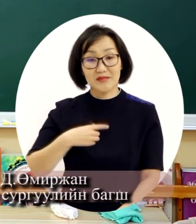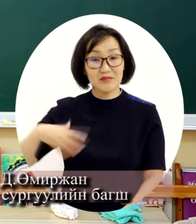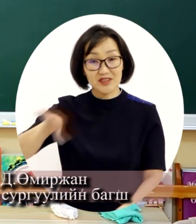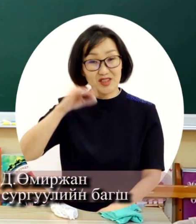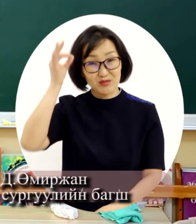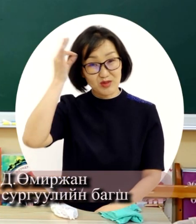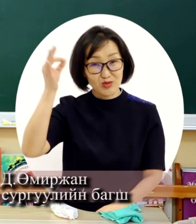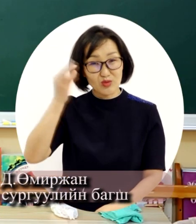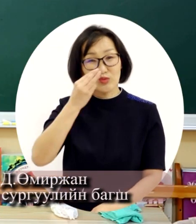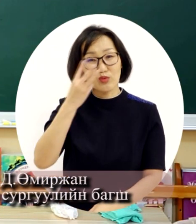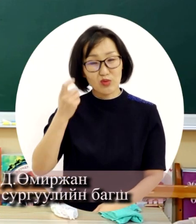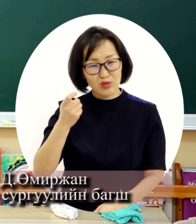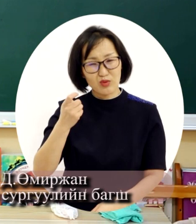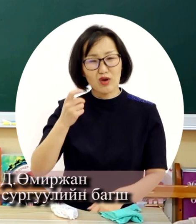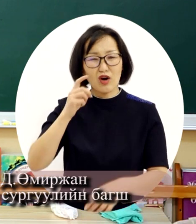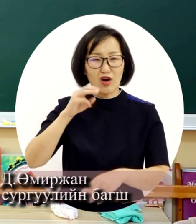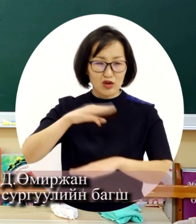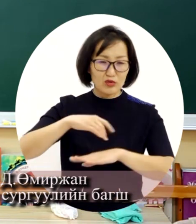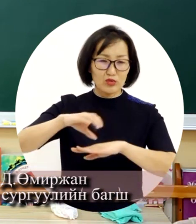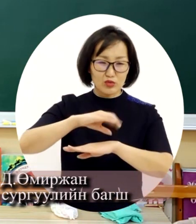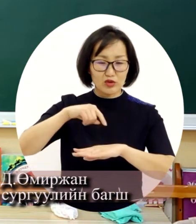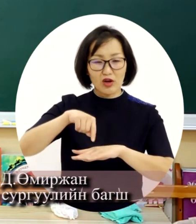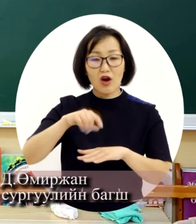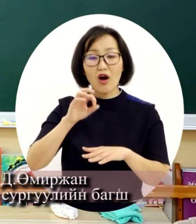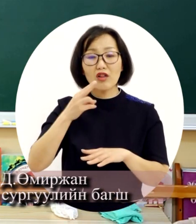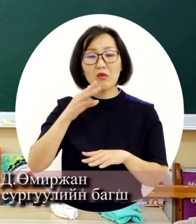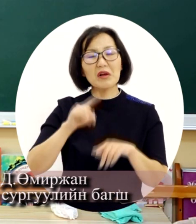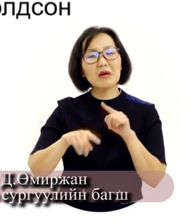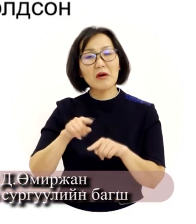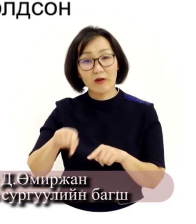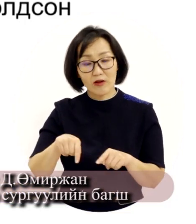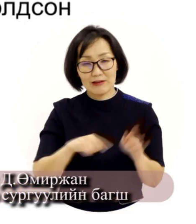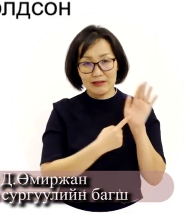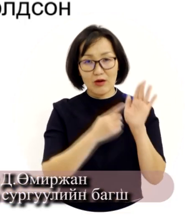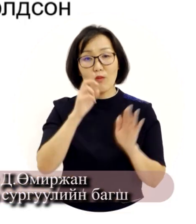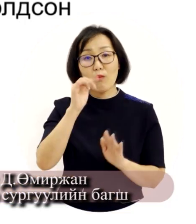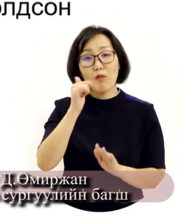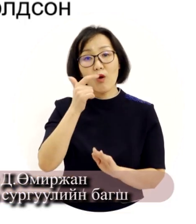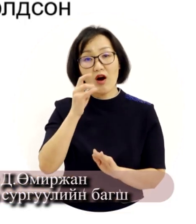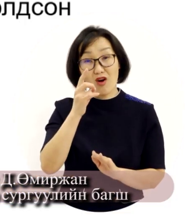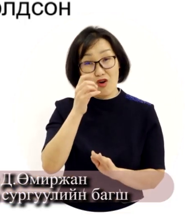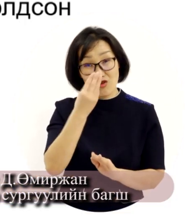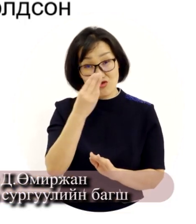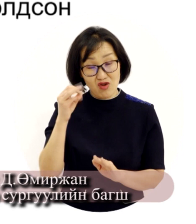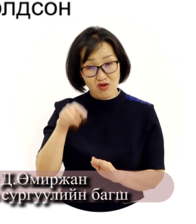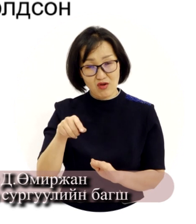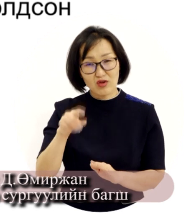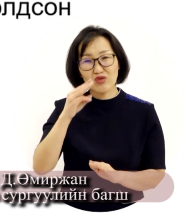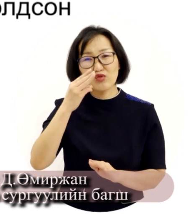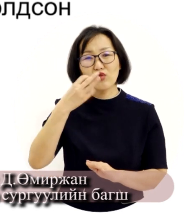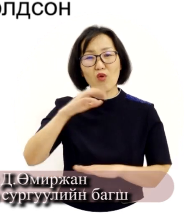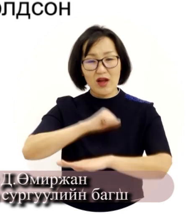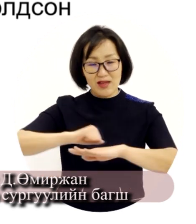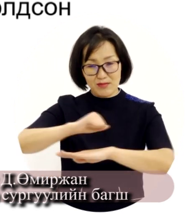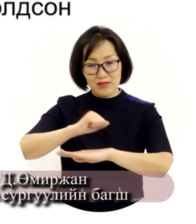Оқулықтан басқа біз білмейтін тарихи ескерткіш жәдігерлері жайлы білейік. Бұғын көші Төу